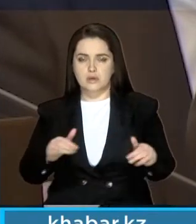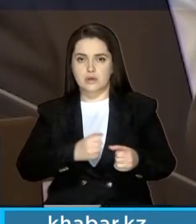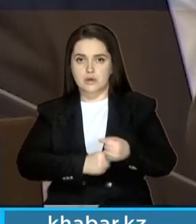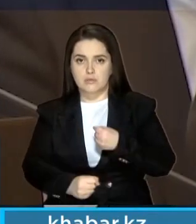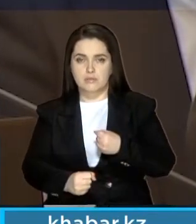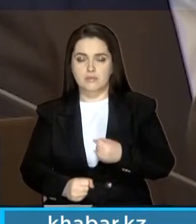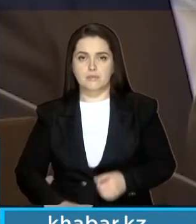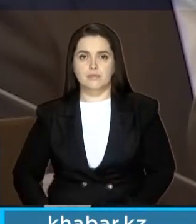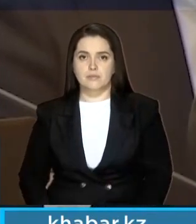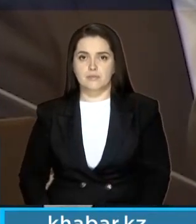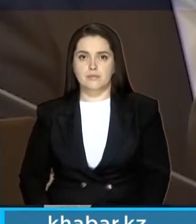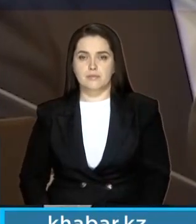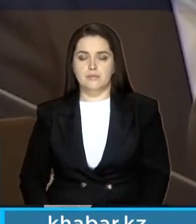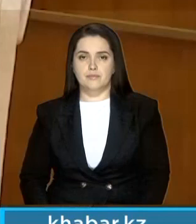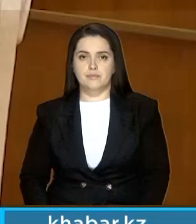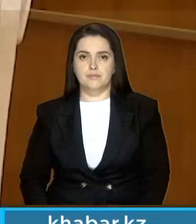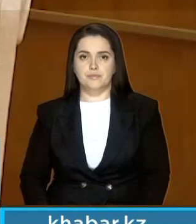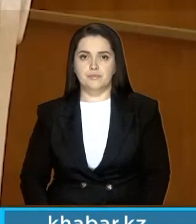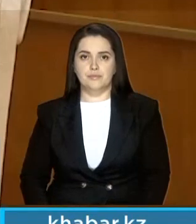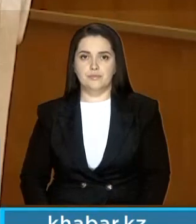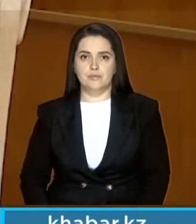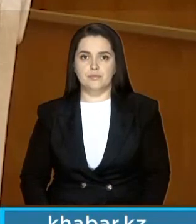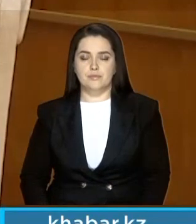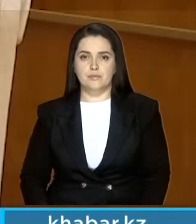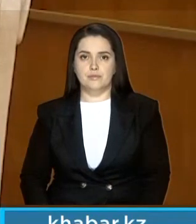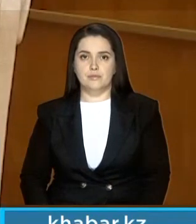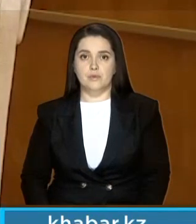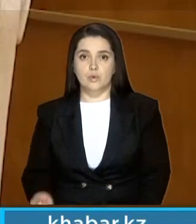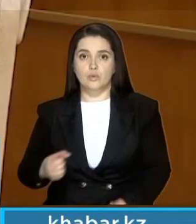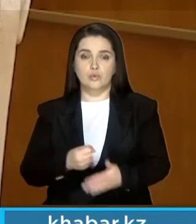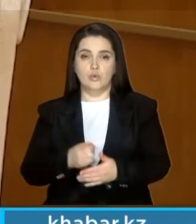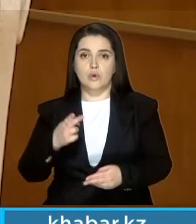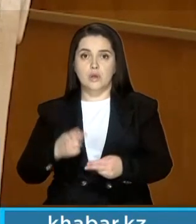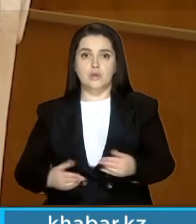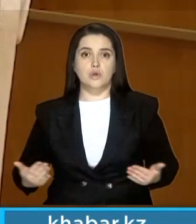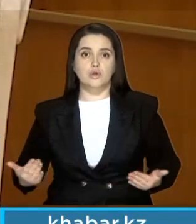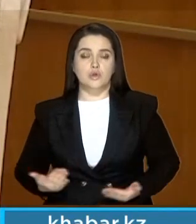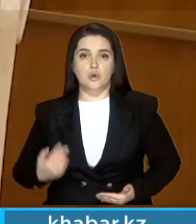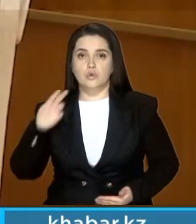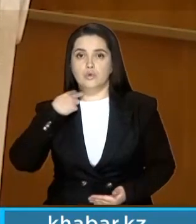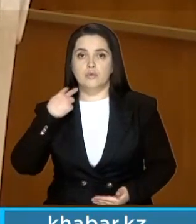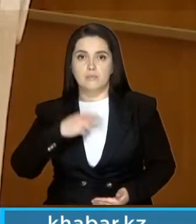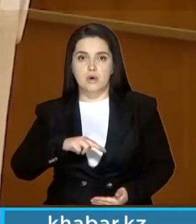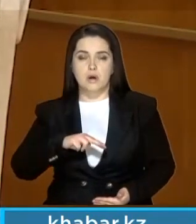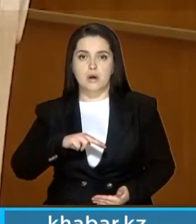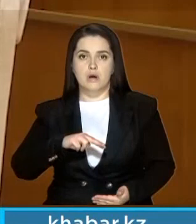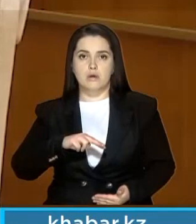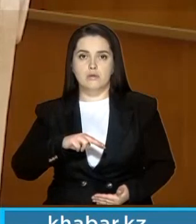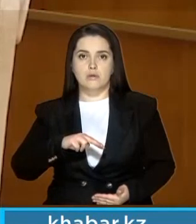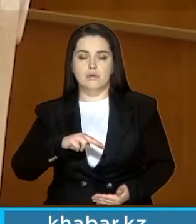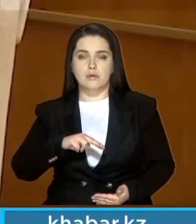опираясь на конвенцию. Это позиция правительства. Но если он будет пожизненно лишен свободы, то есть ли смысл